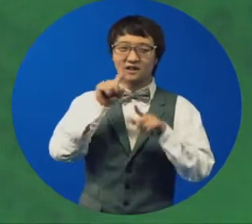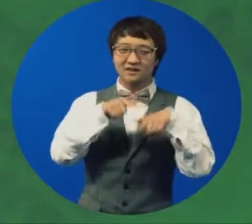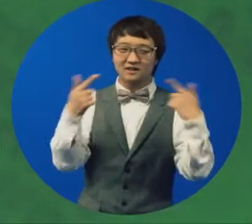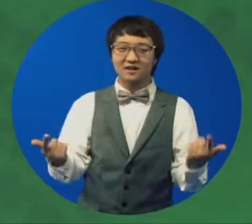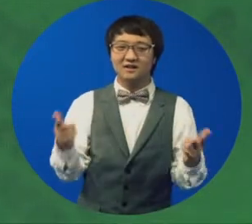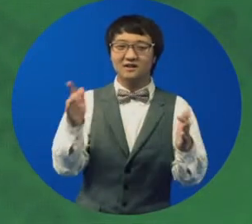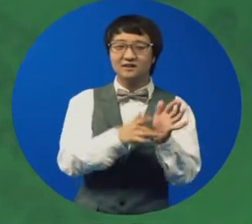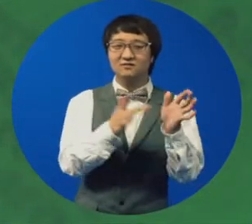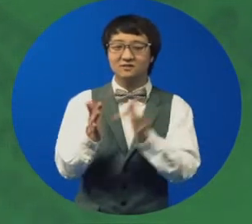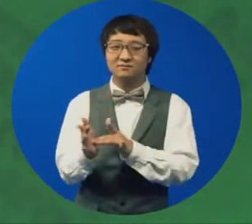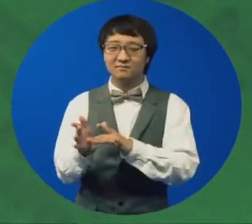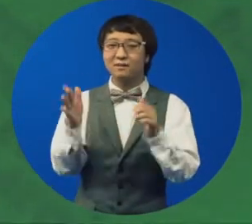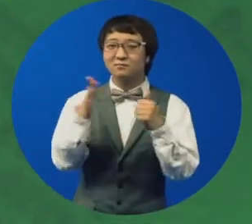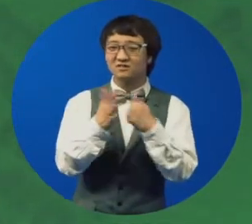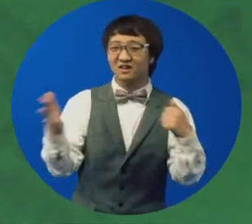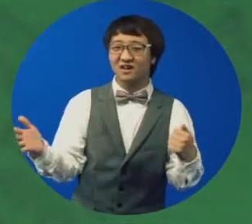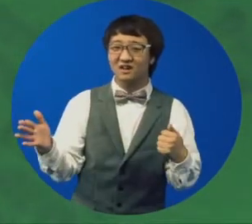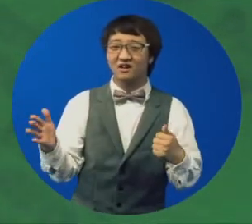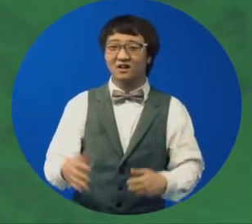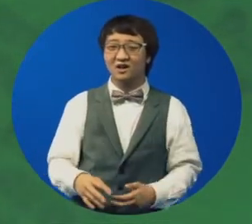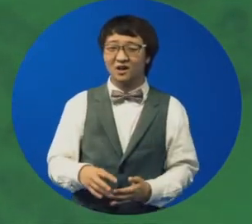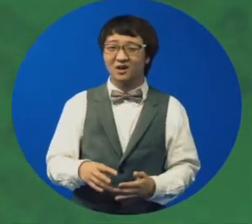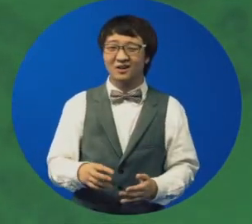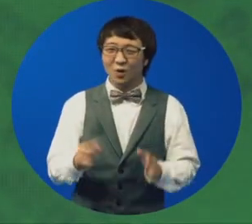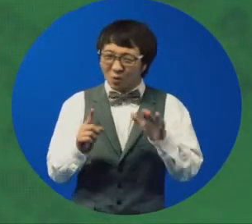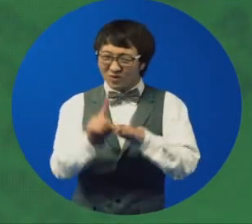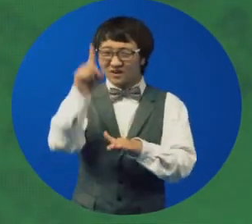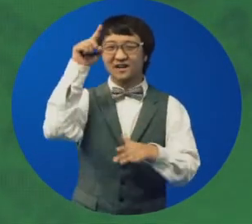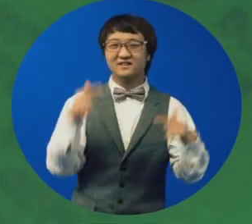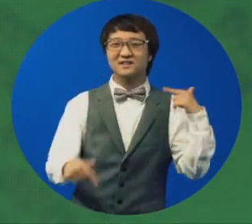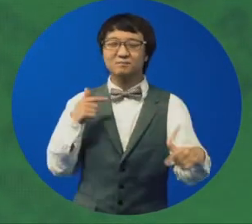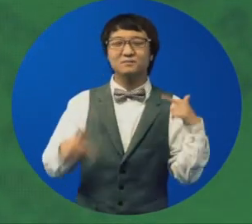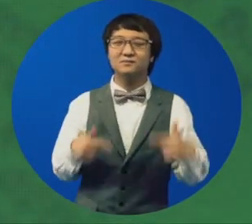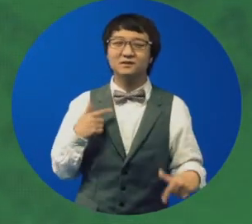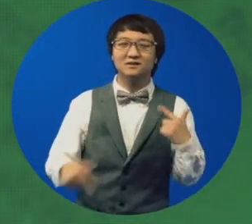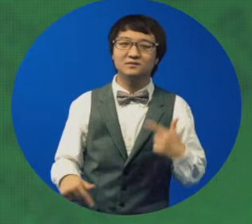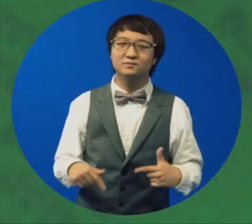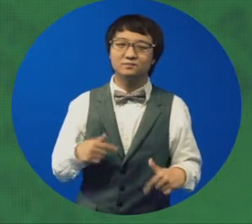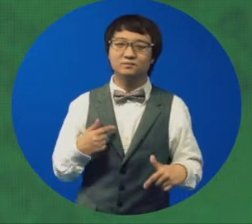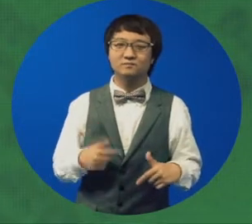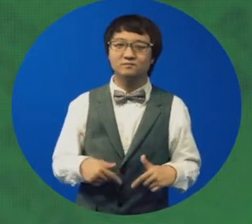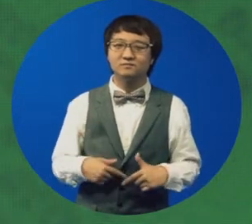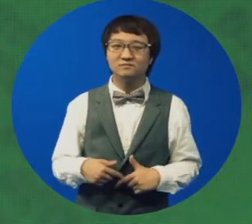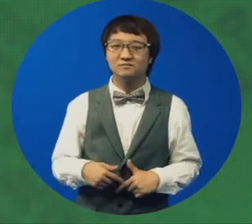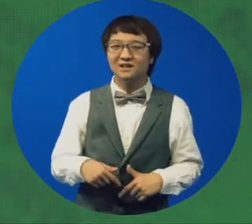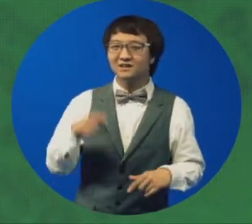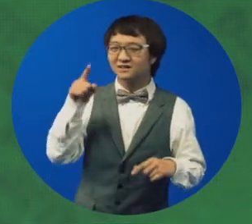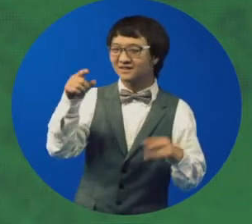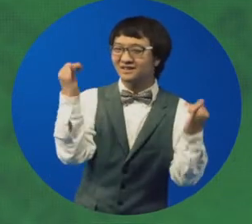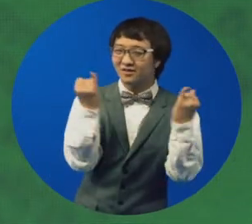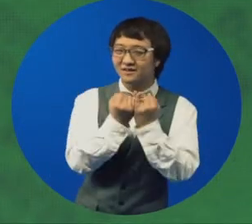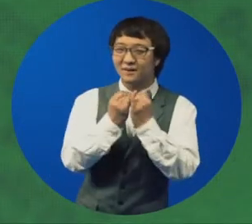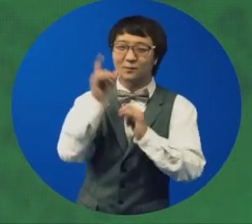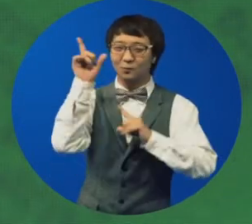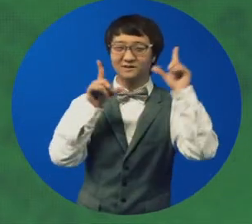그 예수님 때문에 솟아오르는 기쁨을 견디지 못하는 그 여인의 모습을 봅니다.